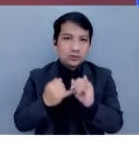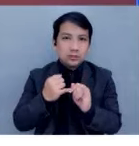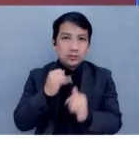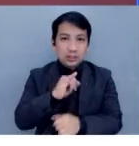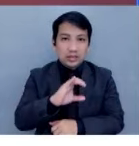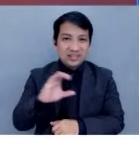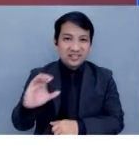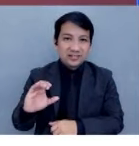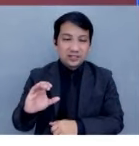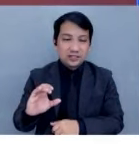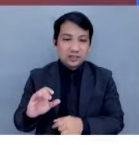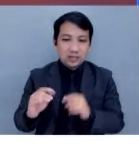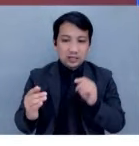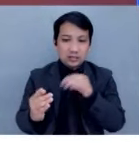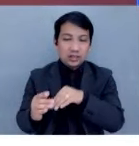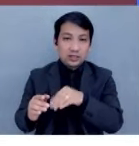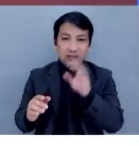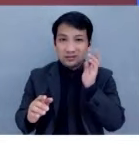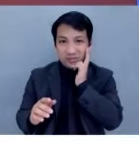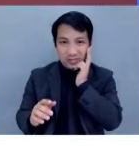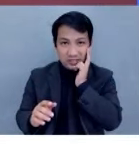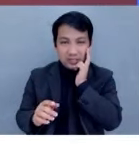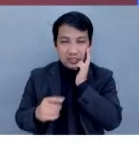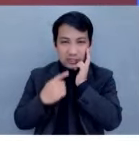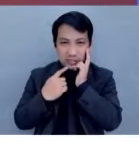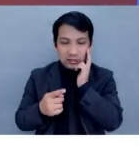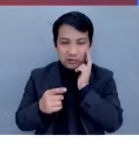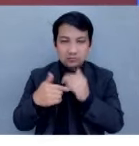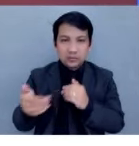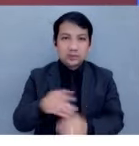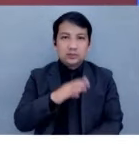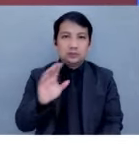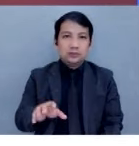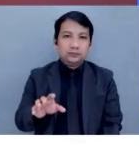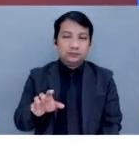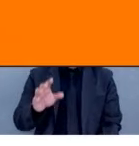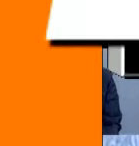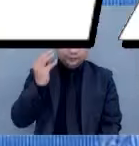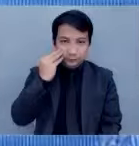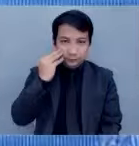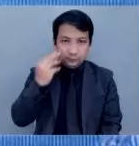kay dating Pangulong Rodrigo Duterte. Nasa frontline ng balitang yan si Maricela Lee.